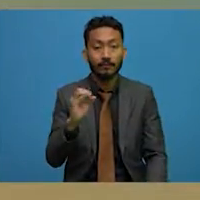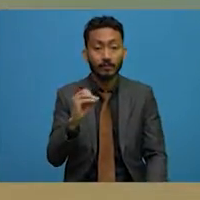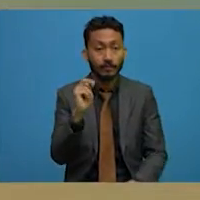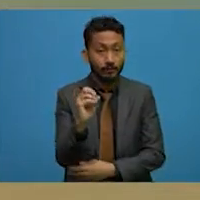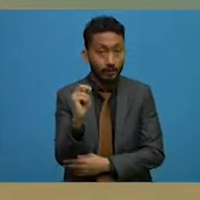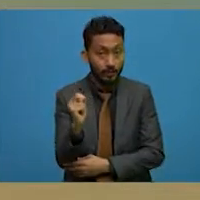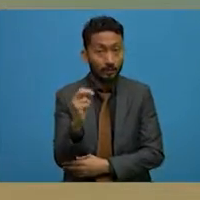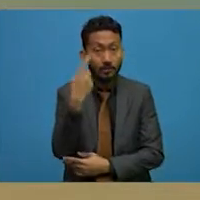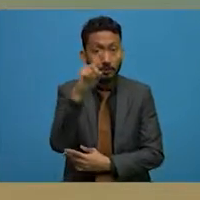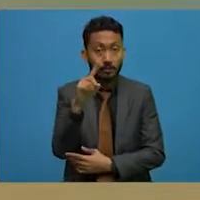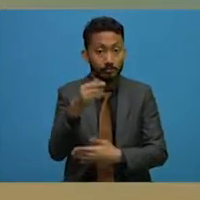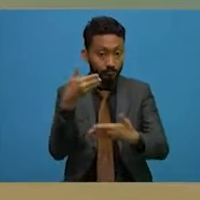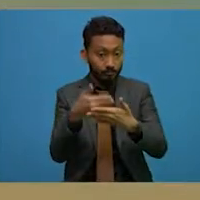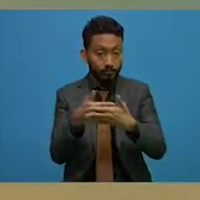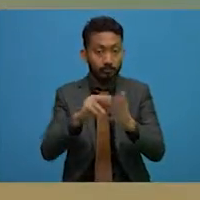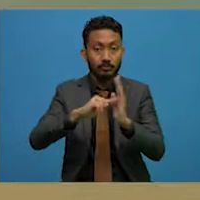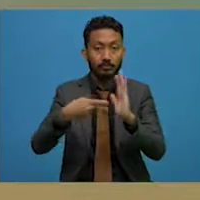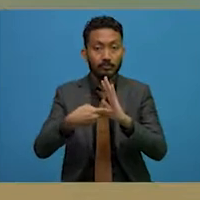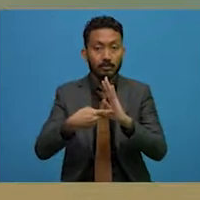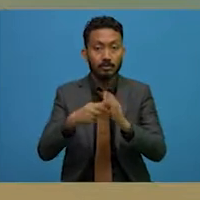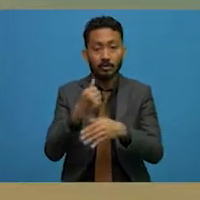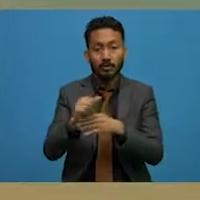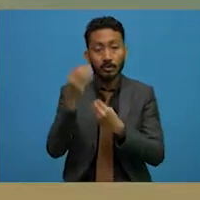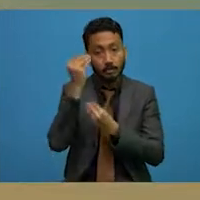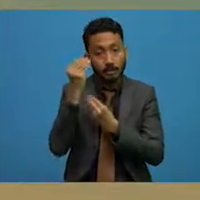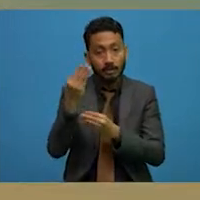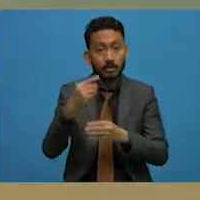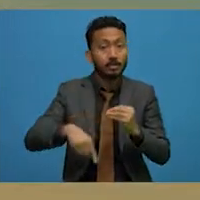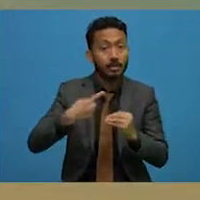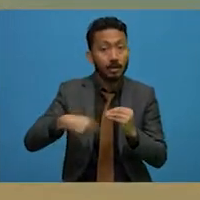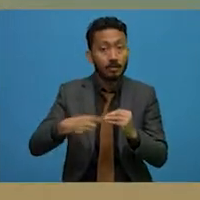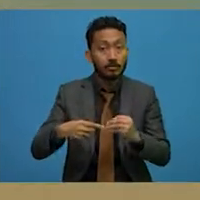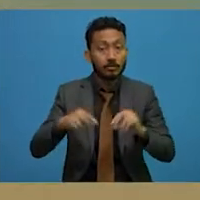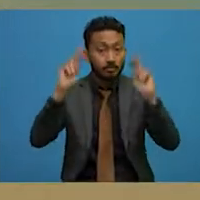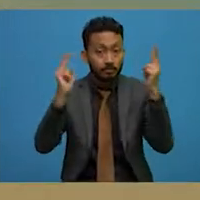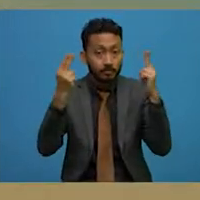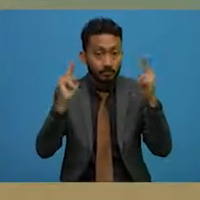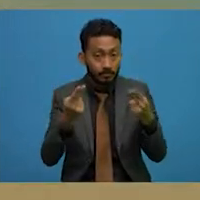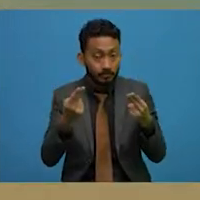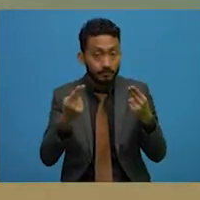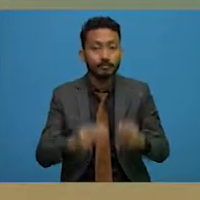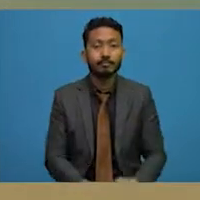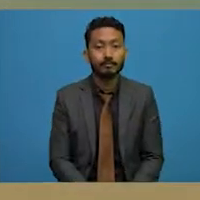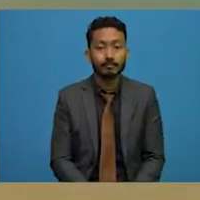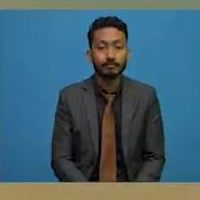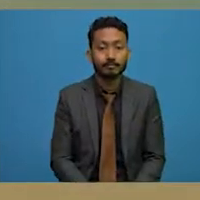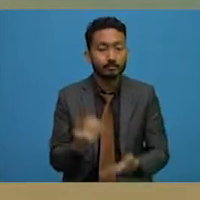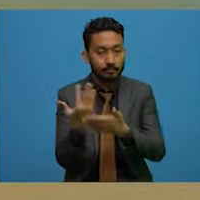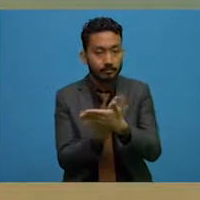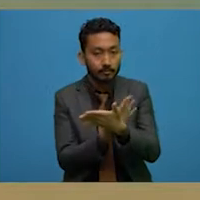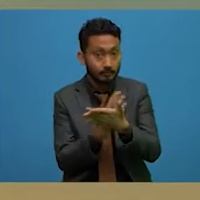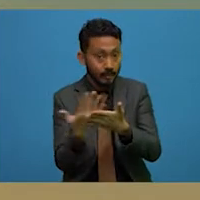untuk menyampaikan sesuatu maksud atau maklumat berkaitan dengan tema aplikasi